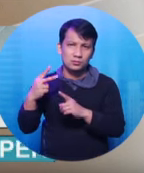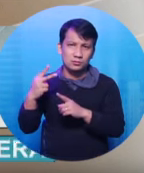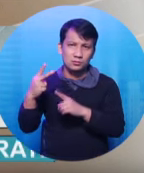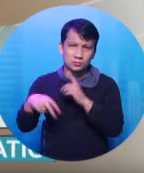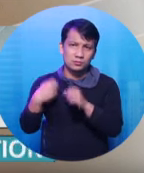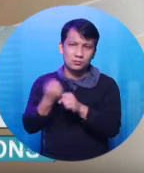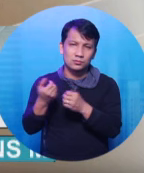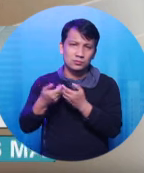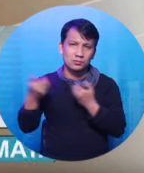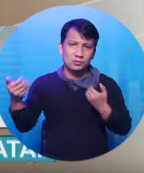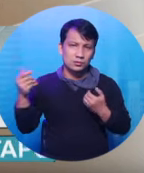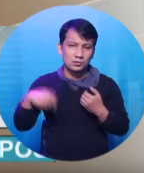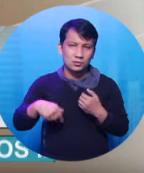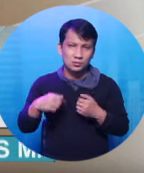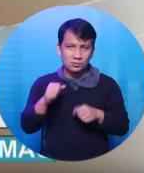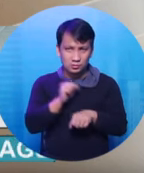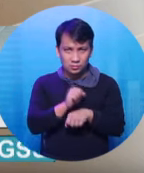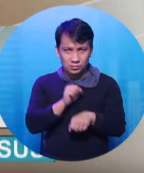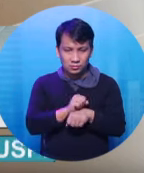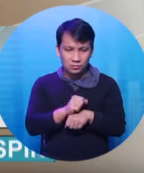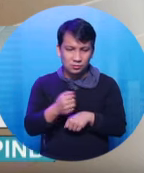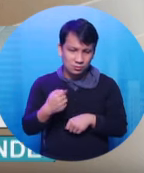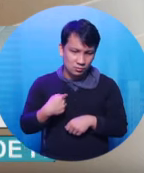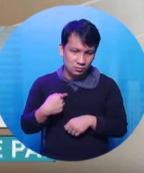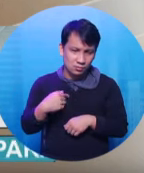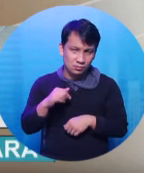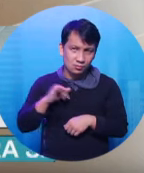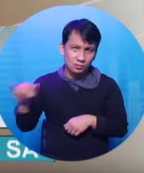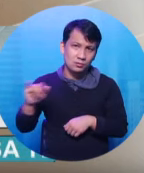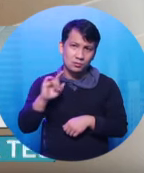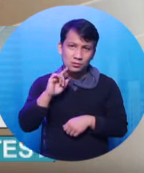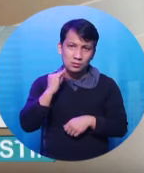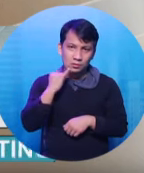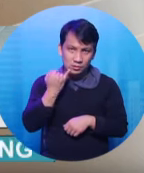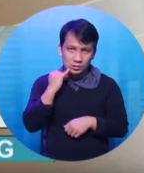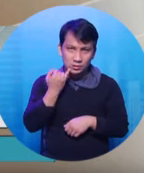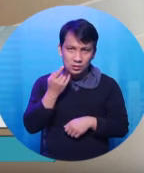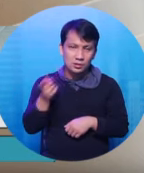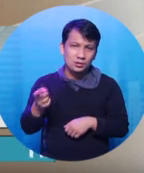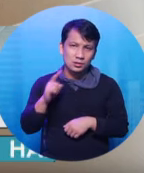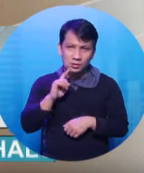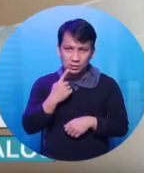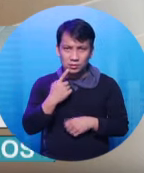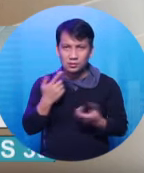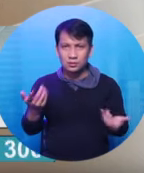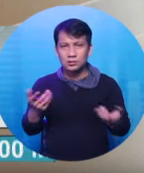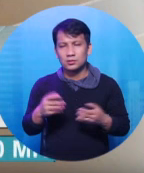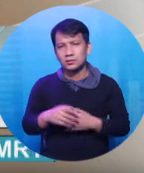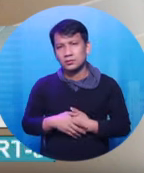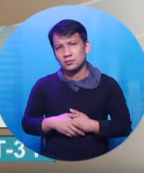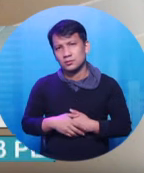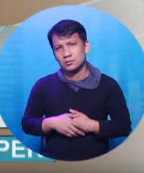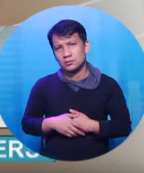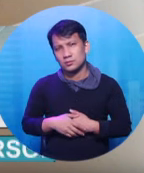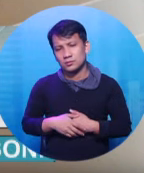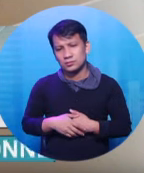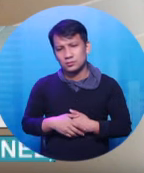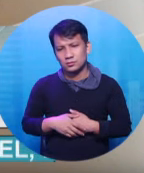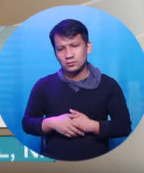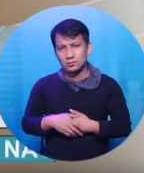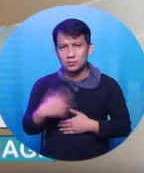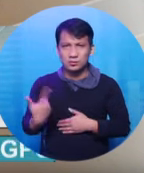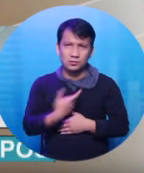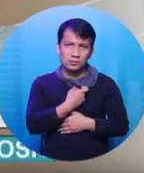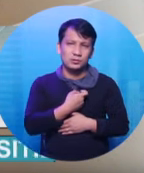niyan. Nagtatrabaho po ako, bali din po sa selos na wala sa lugar, harap-harapan ng mga tao, sasampalin niya ako.